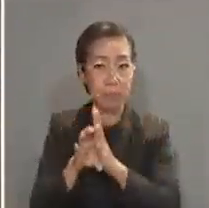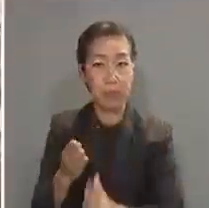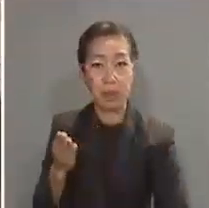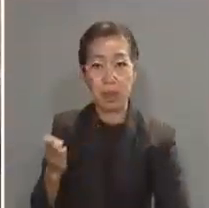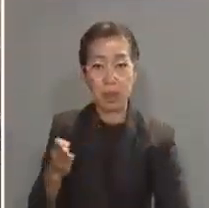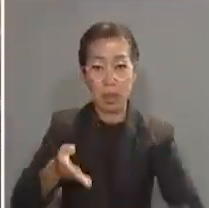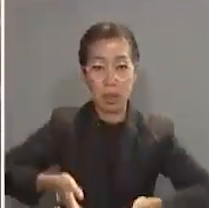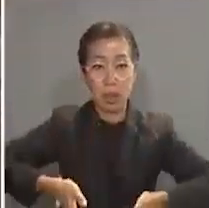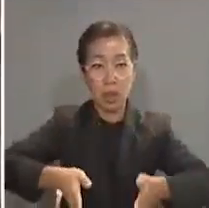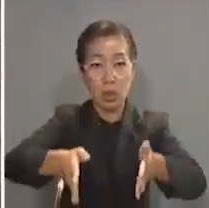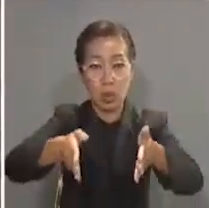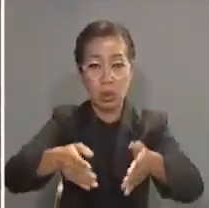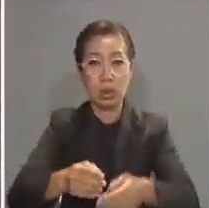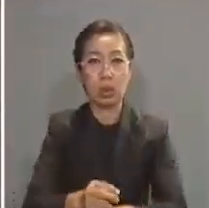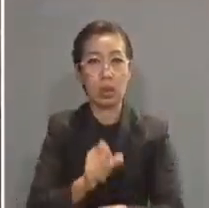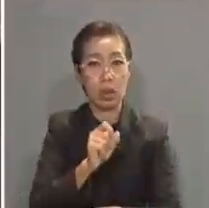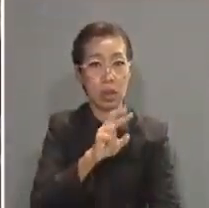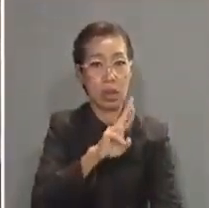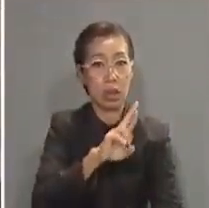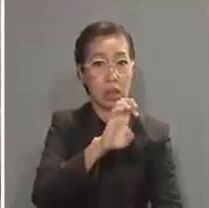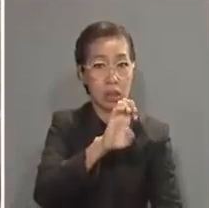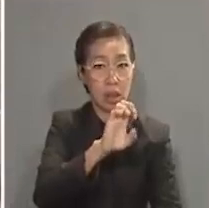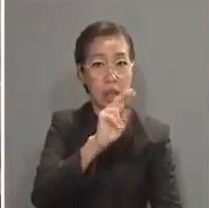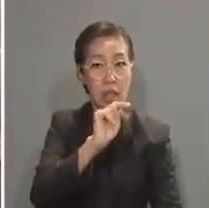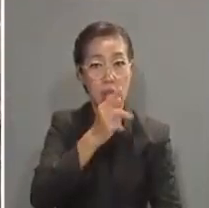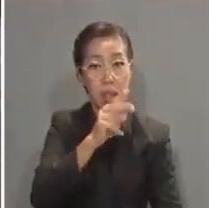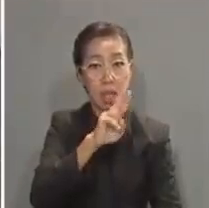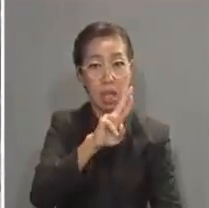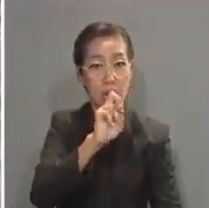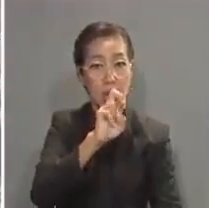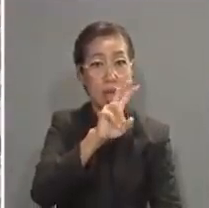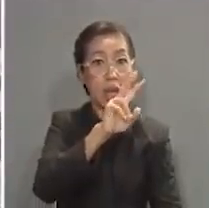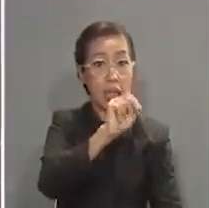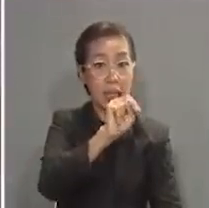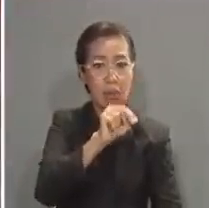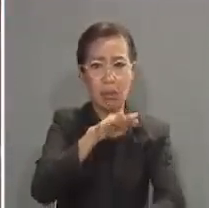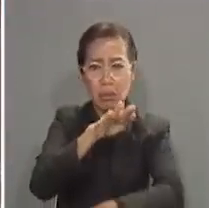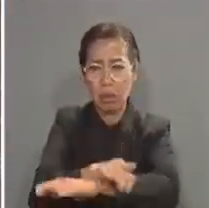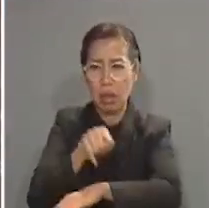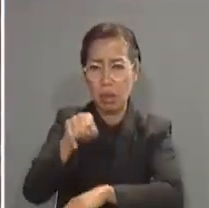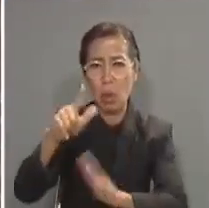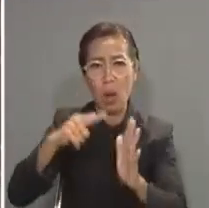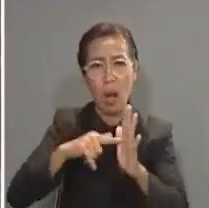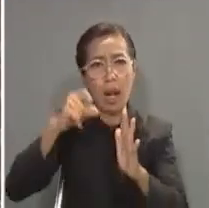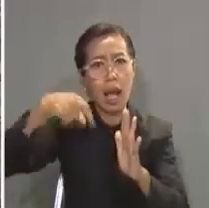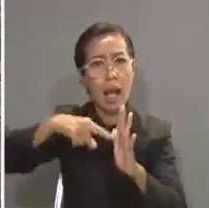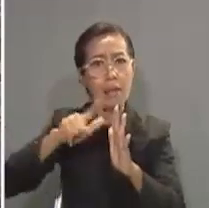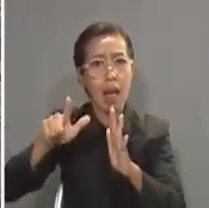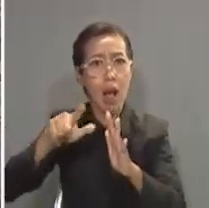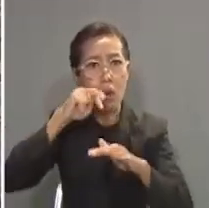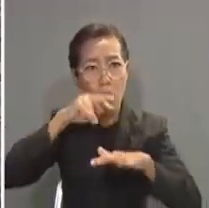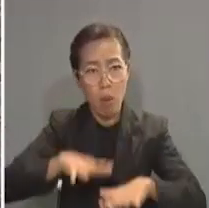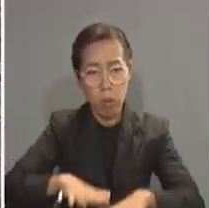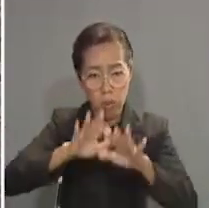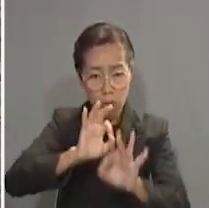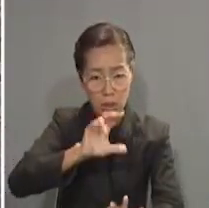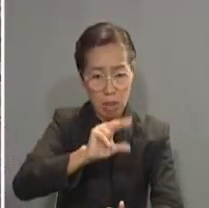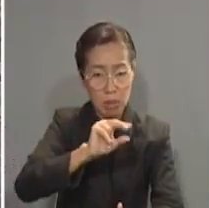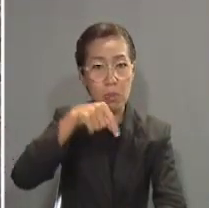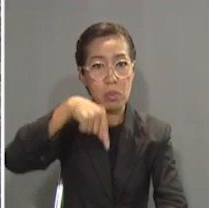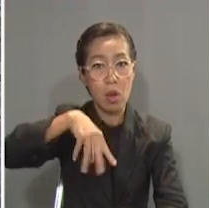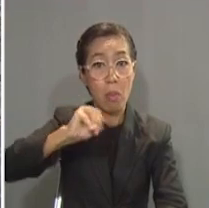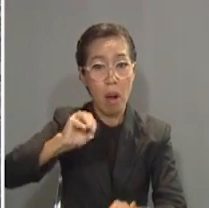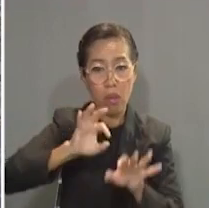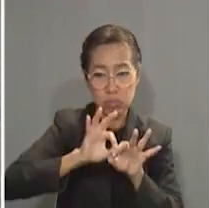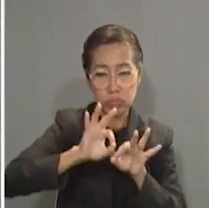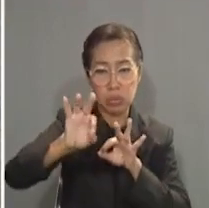นกคริน ตัดกัซอยลาซาล แถแบริงแถวนั้นหนักเลยจิง ๆ น้ำท่วมสประมาณ 30 เซนติเมตรเป็ระยะทางเกือบ 1 กิโ